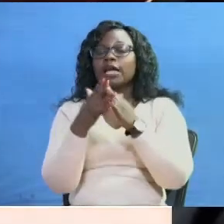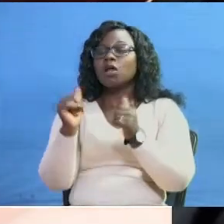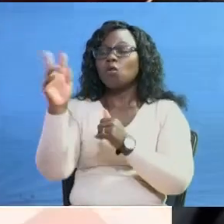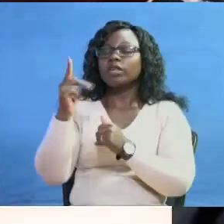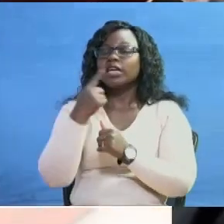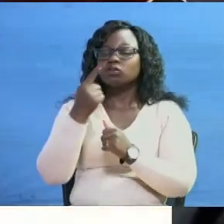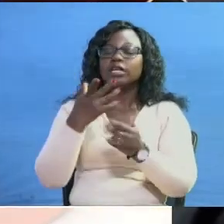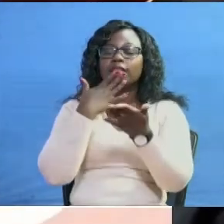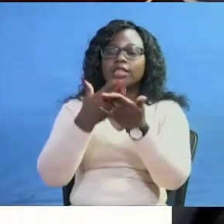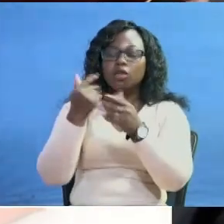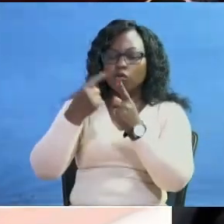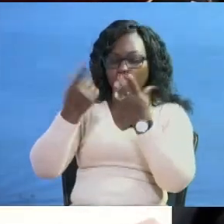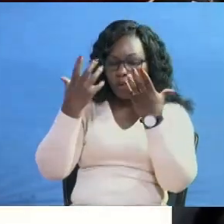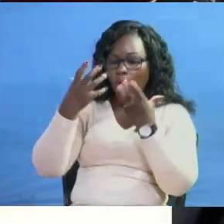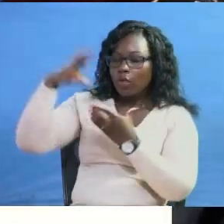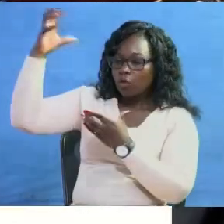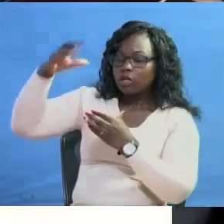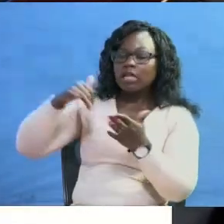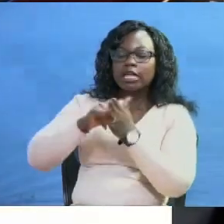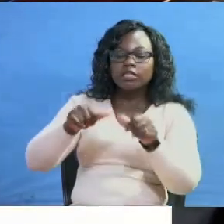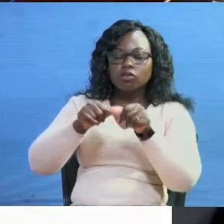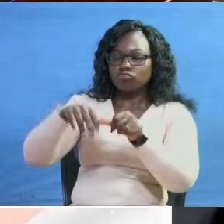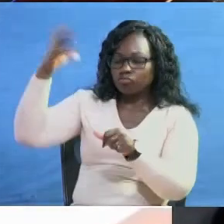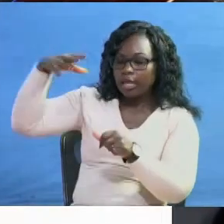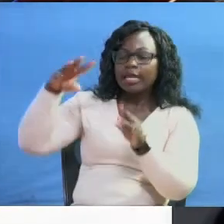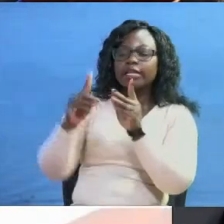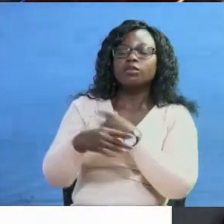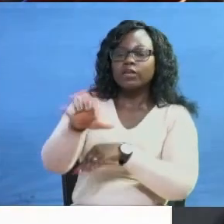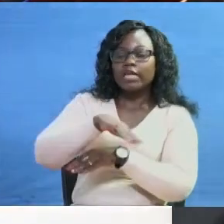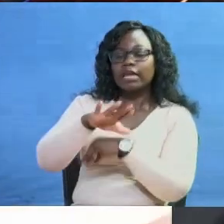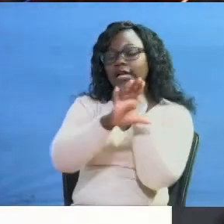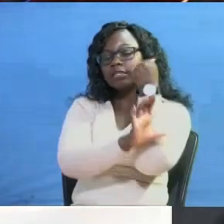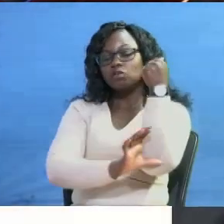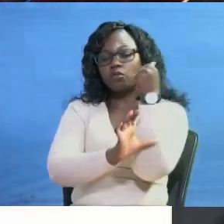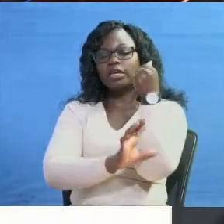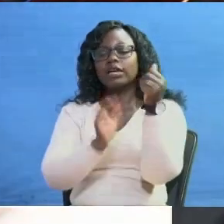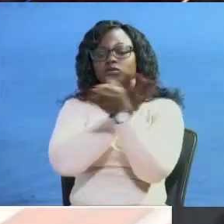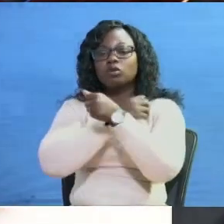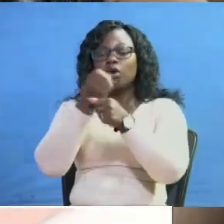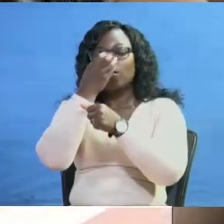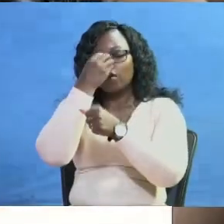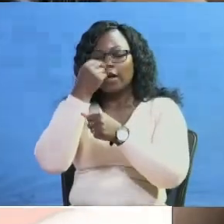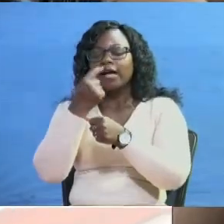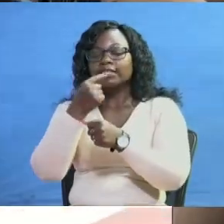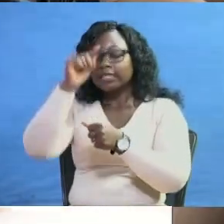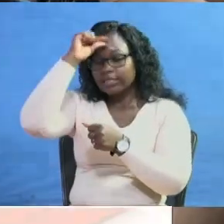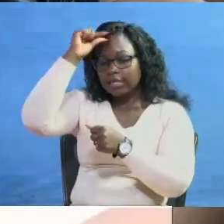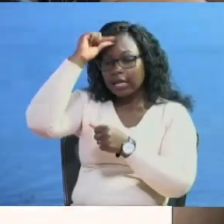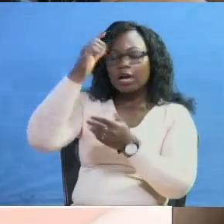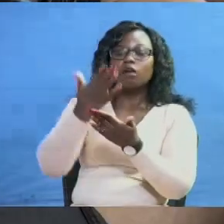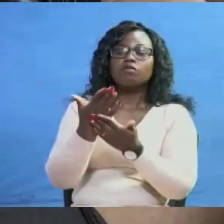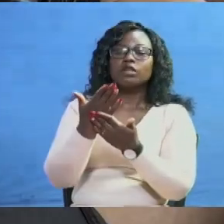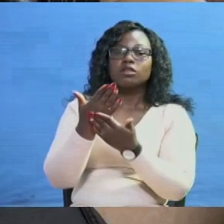kutoa shukrani kwa mvua inayoendelea kunyesha katika maeneo mbalimbali nchini. Rais akisifia juhudi ya serikali yake